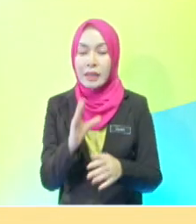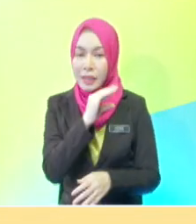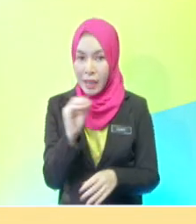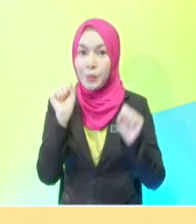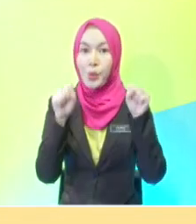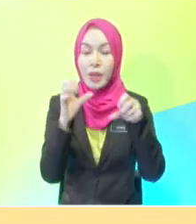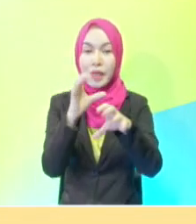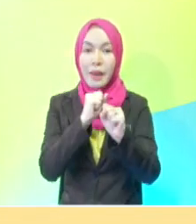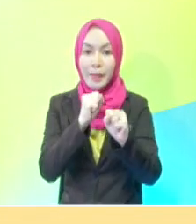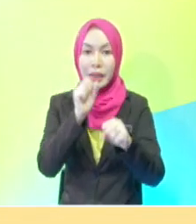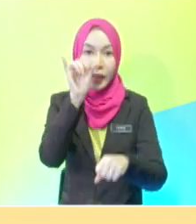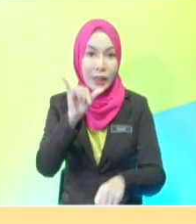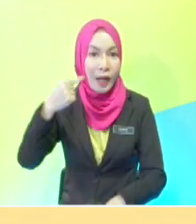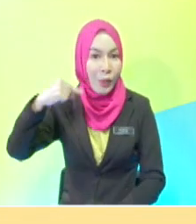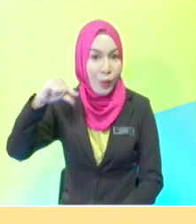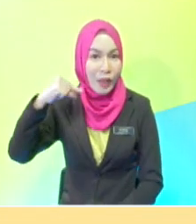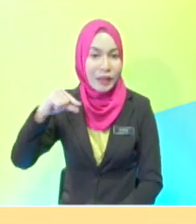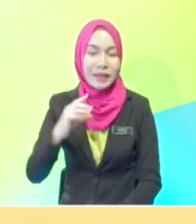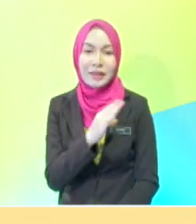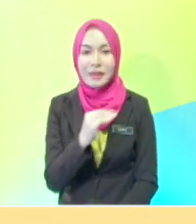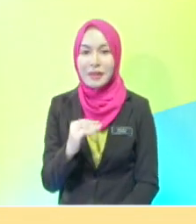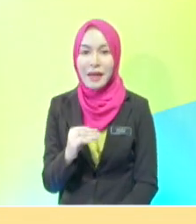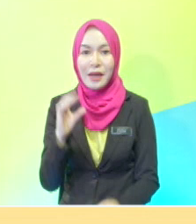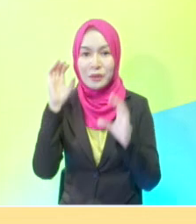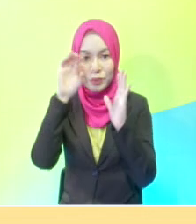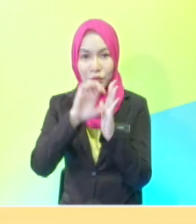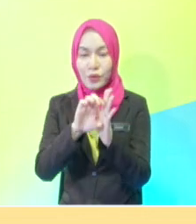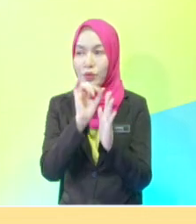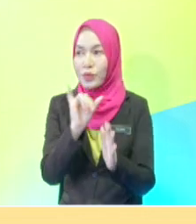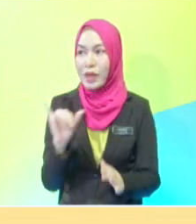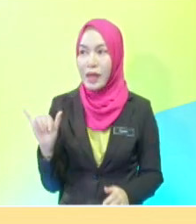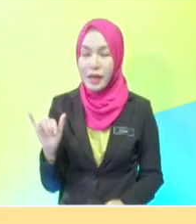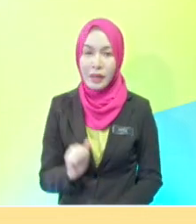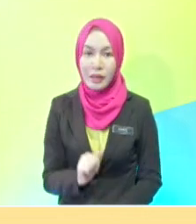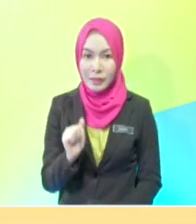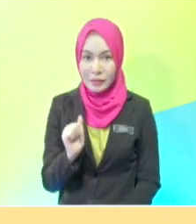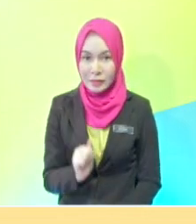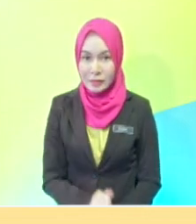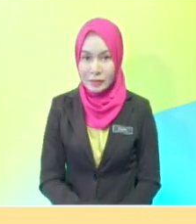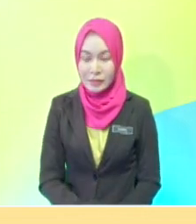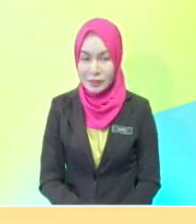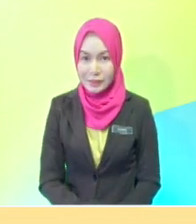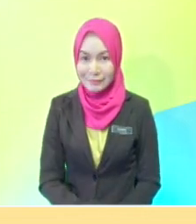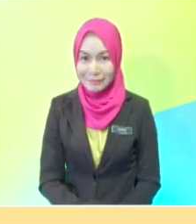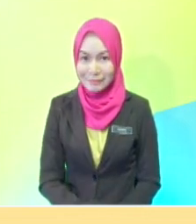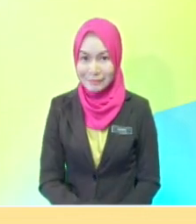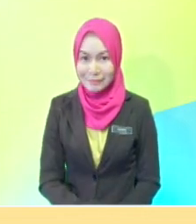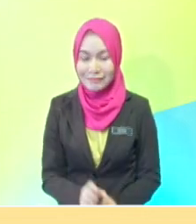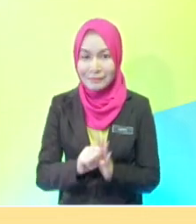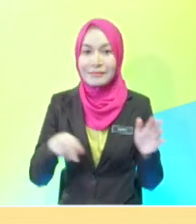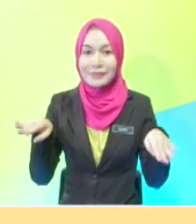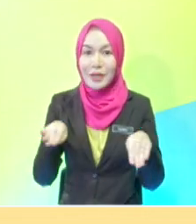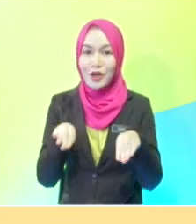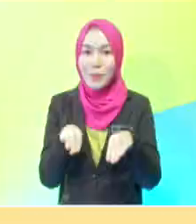kalau contoh dari segi perikanan sebagai hewan